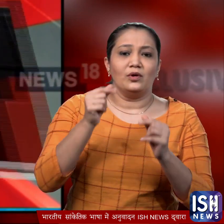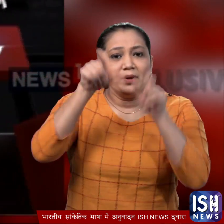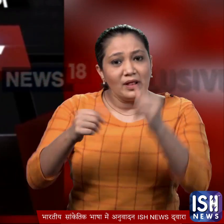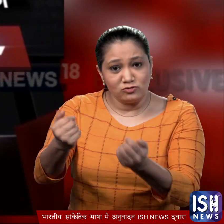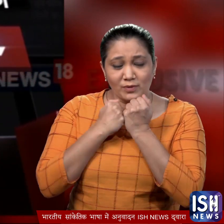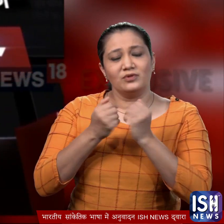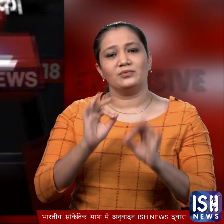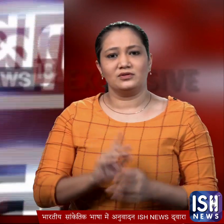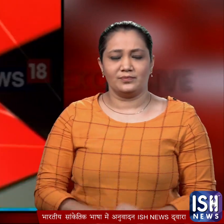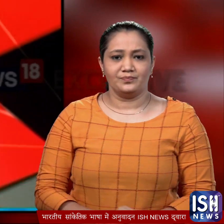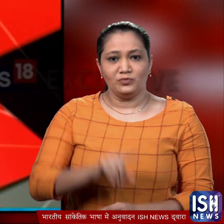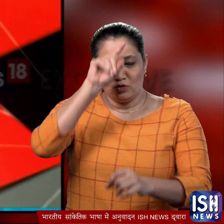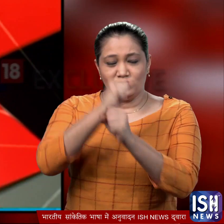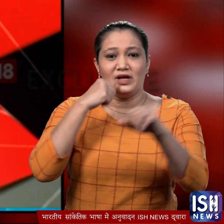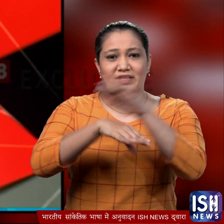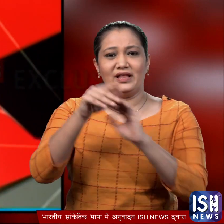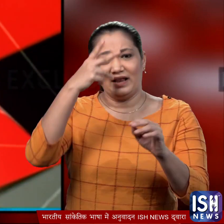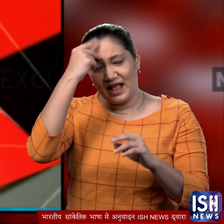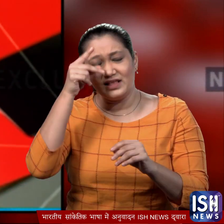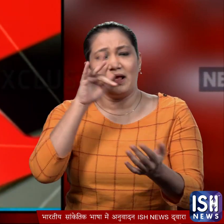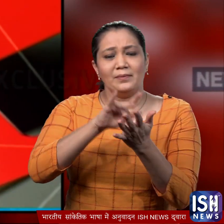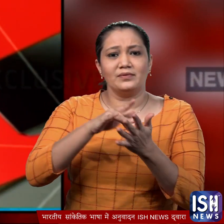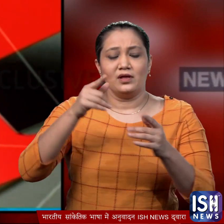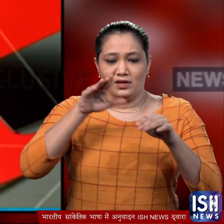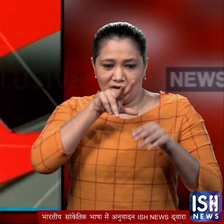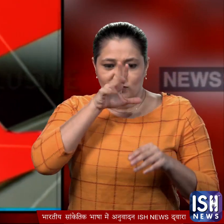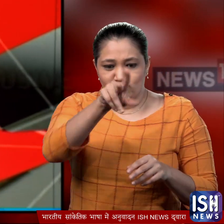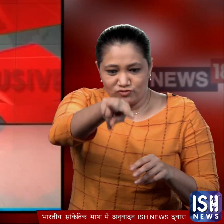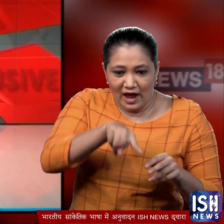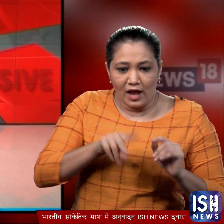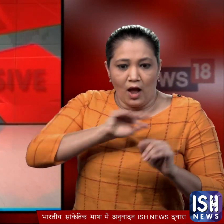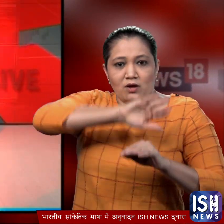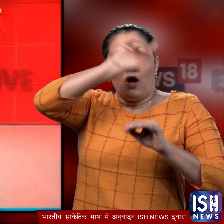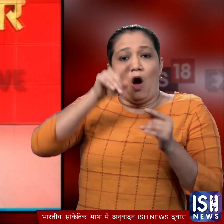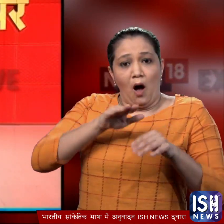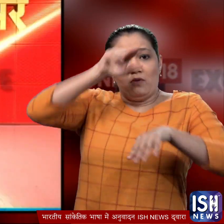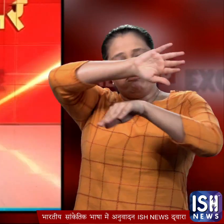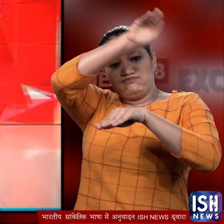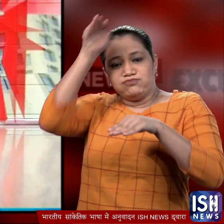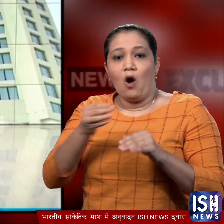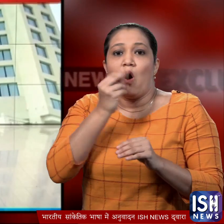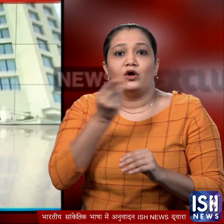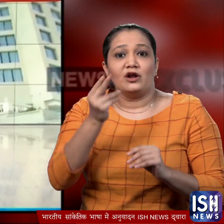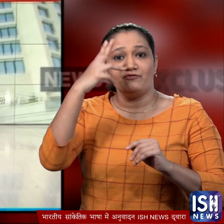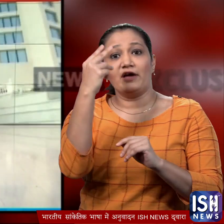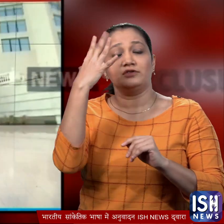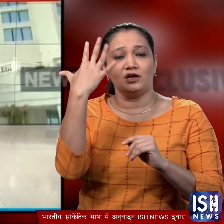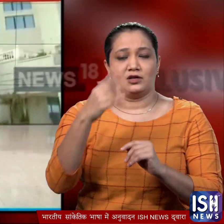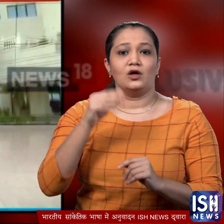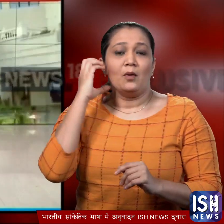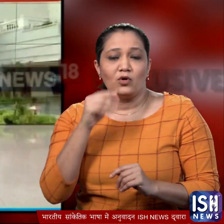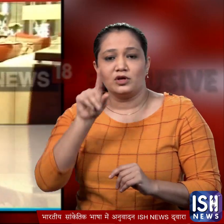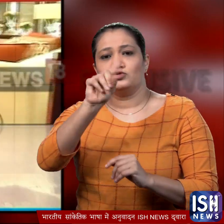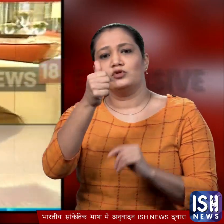लोग साथ देंगे। गुजरात की राजधानी गांधीनगर में रेलवे ट्रैक के ऊपर देश का पहला 5 स्टार होटल बनाया गया है। प्रधानमंत्री नरेंद्र